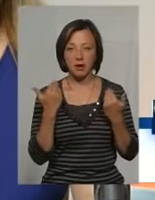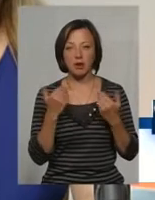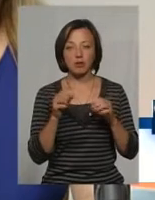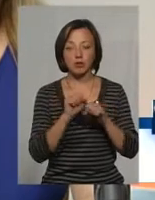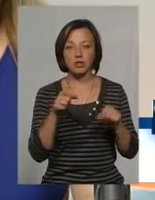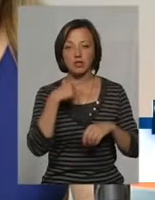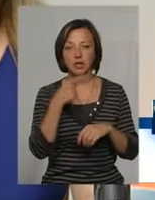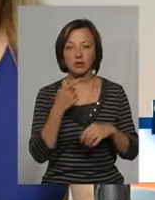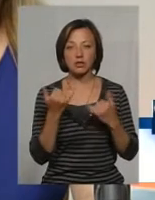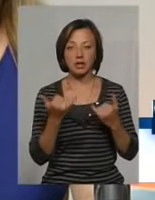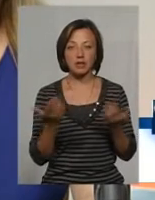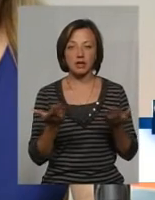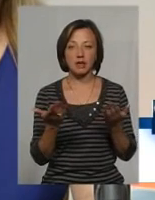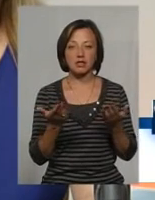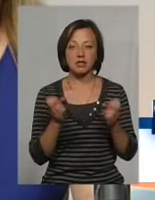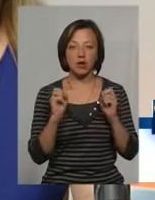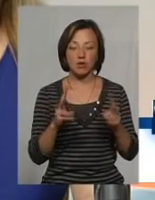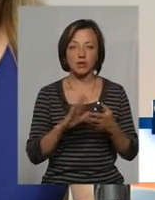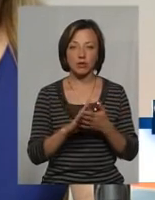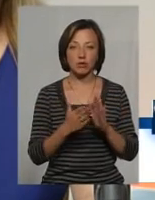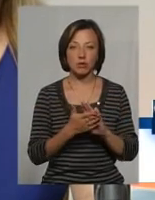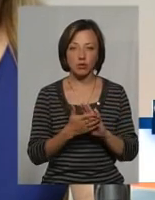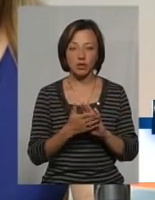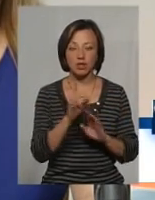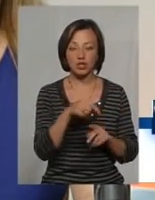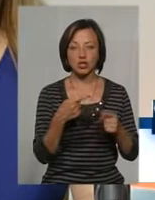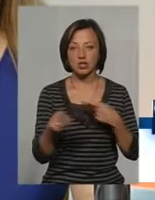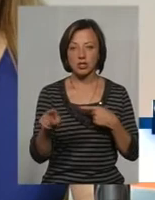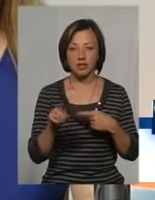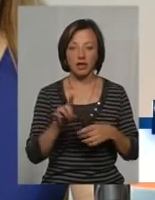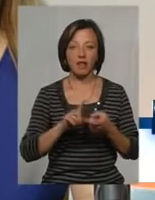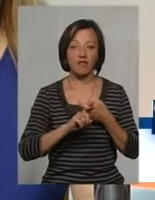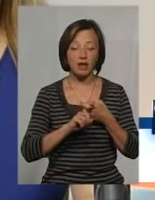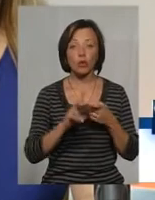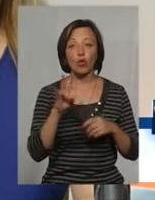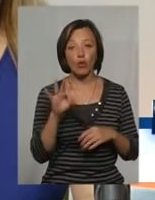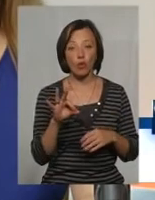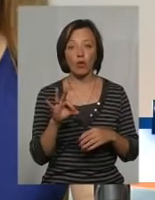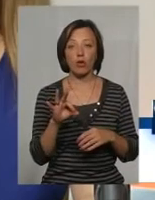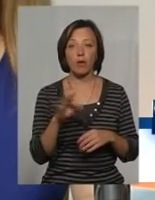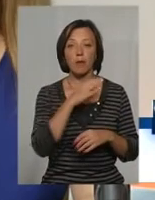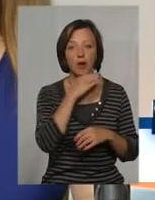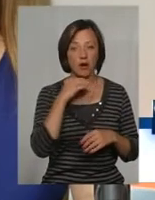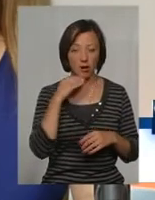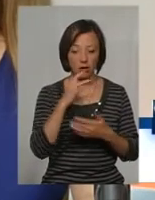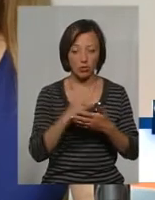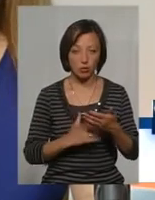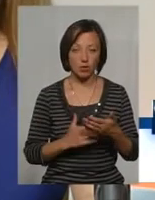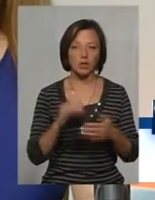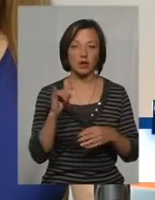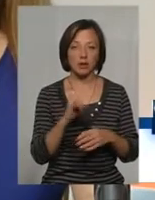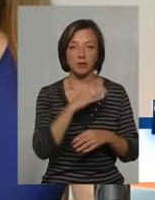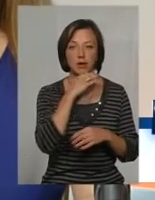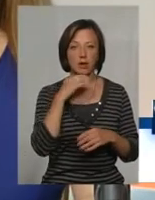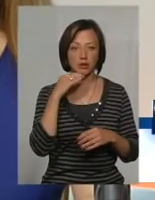можна казати, що йде якесь загрозливе становище з боку тих і інших інфекцій, але їх багато, і вони йдуть, і